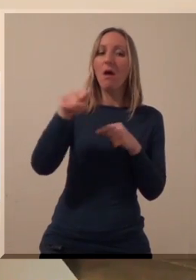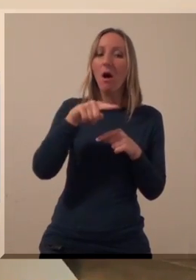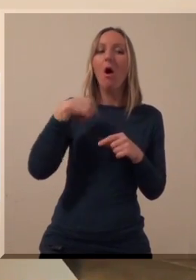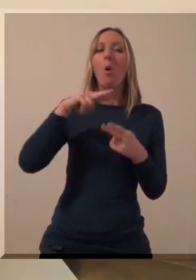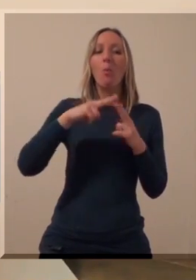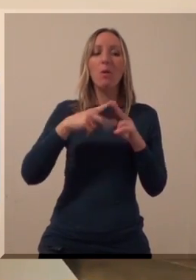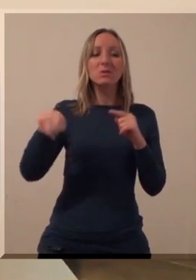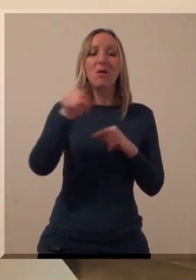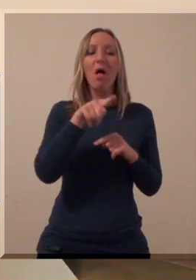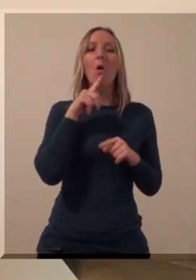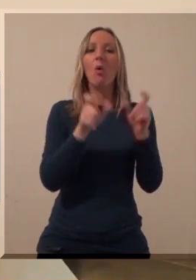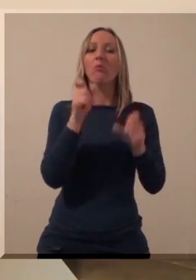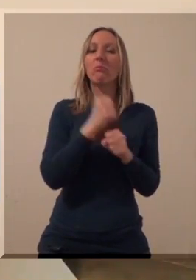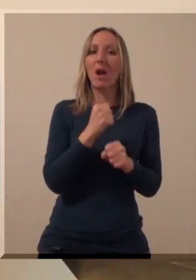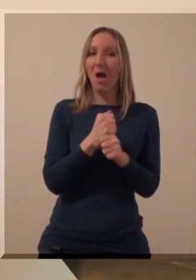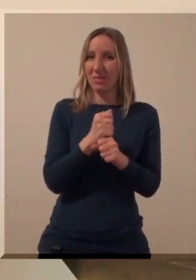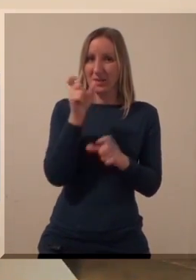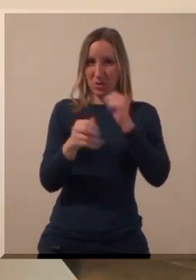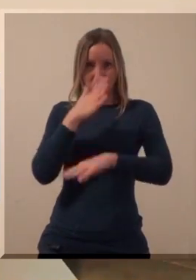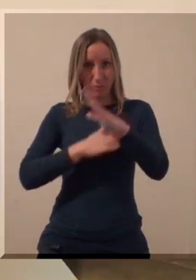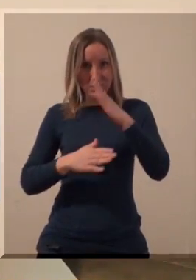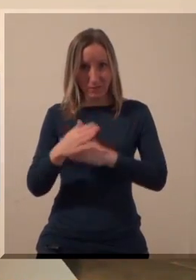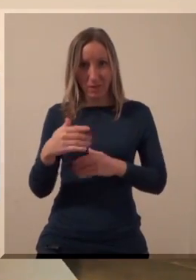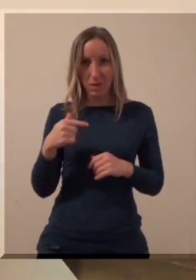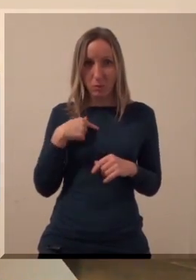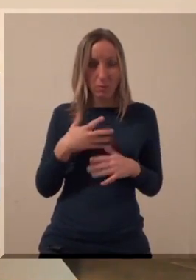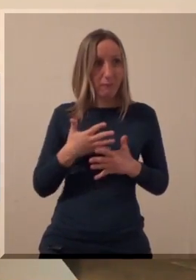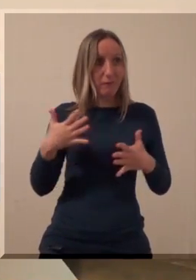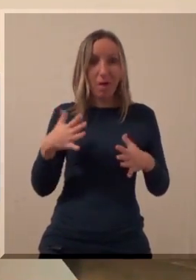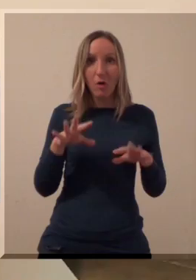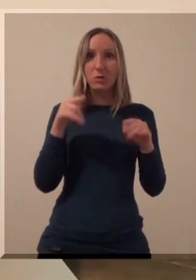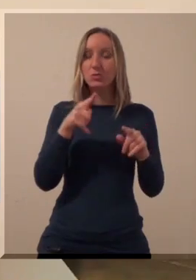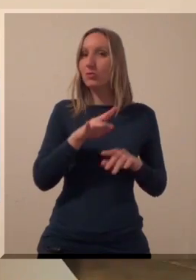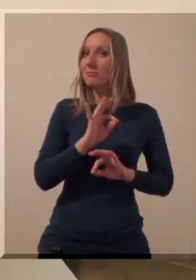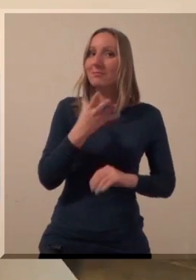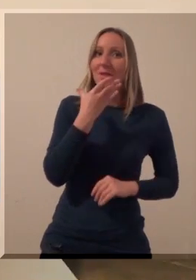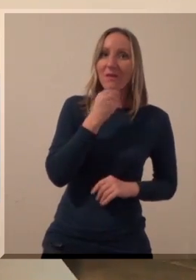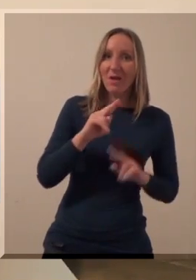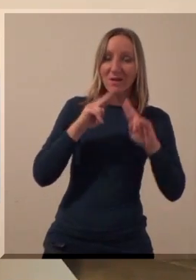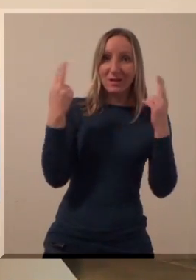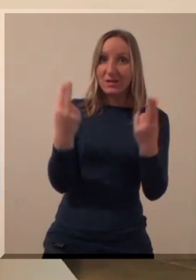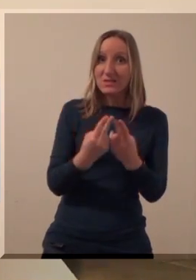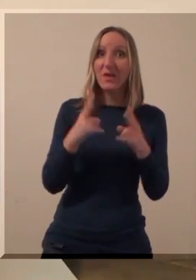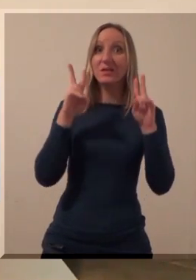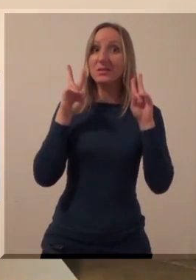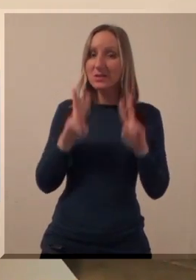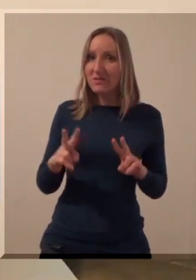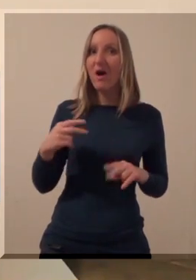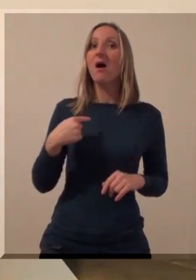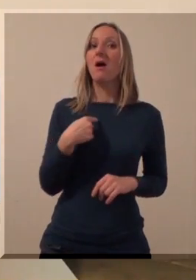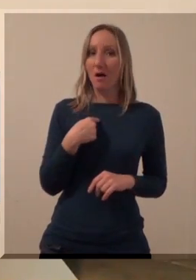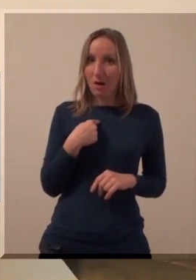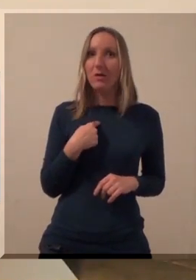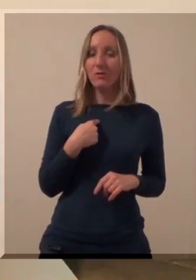ljudima sa invaliditetom, odnosno hendikepom. To je bilo stvarno za mene jedno veliko otkriće i jedan divan svet gdje sam se stvarno prvi